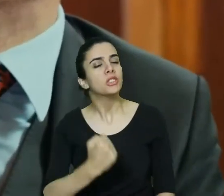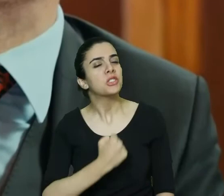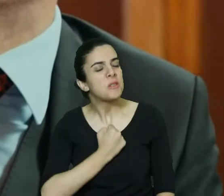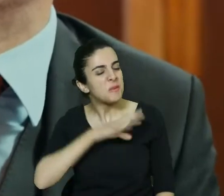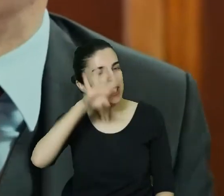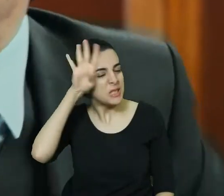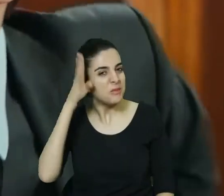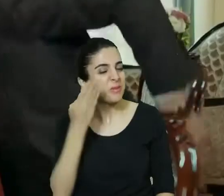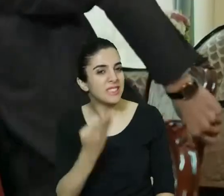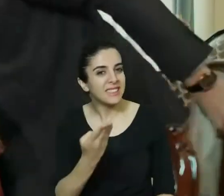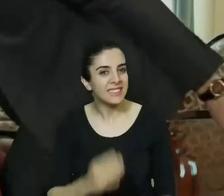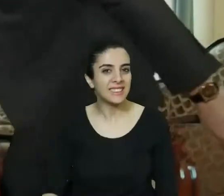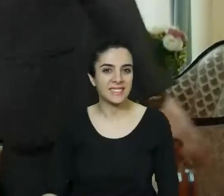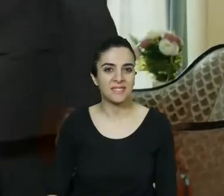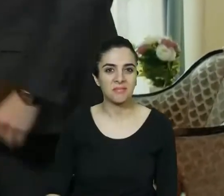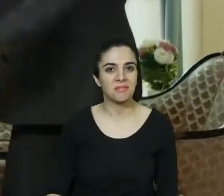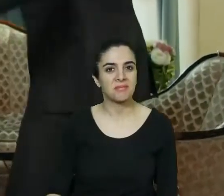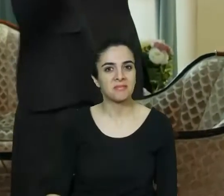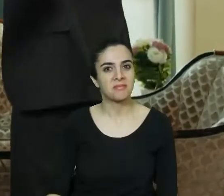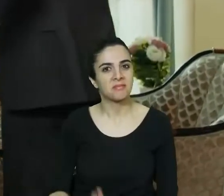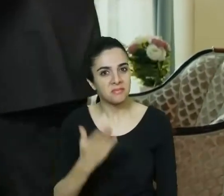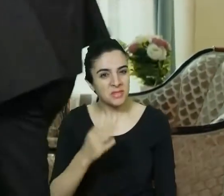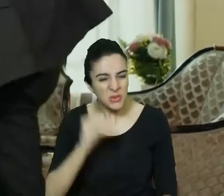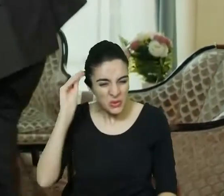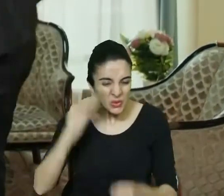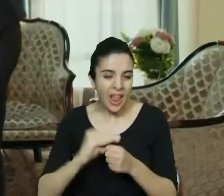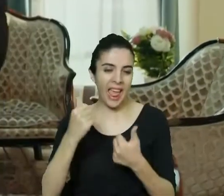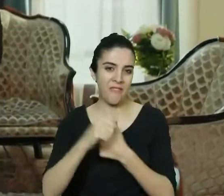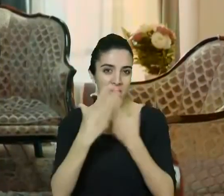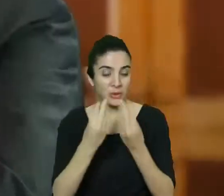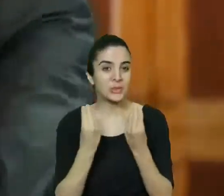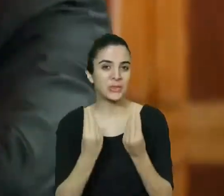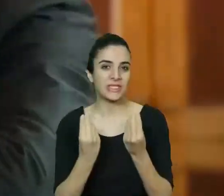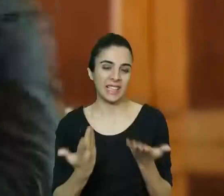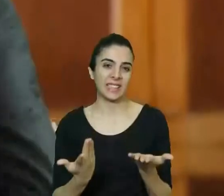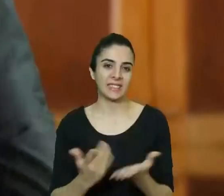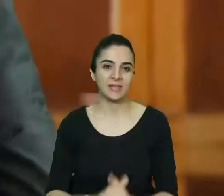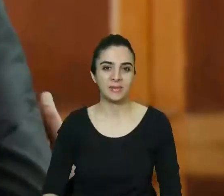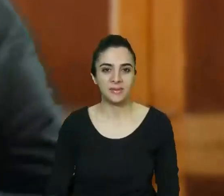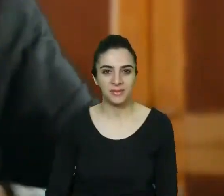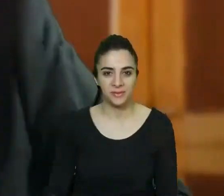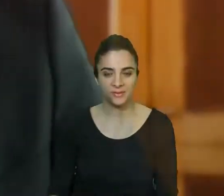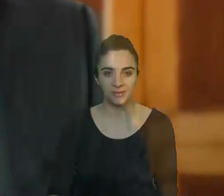kirpim be. Vay. Sonunda sen de evleniyorsun ha. Coşkuyla sarıldı arkadaşına.